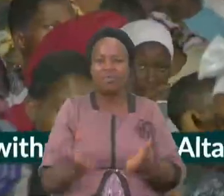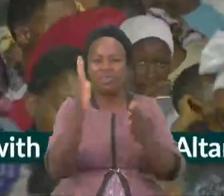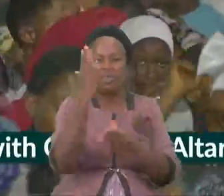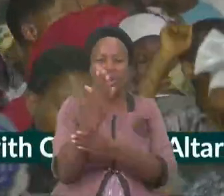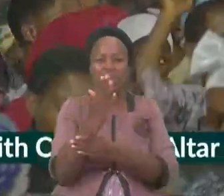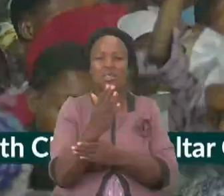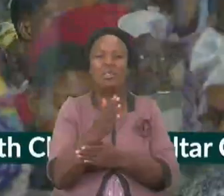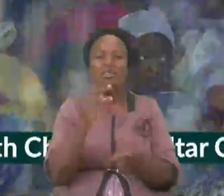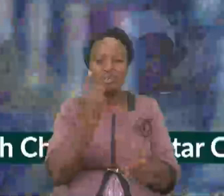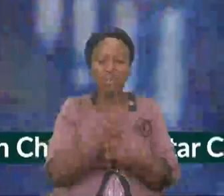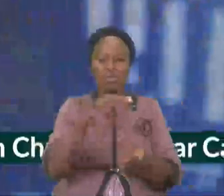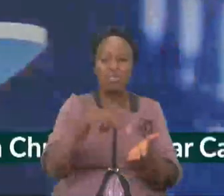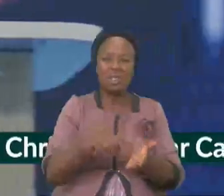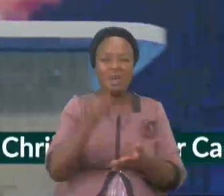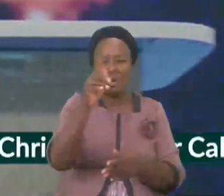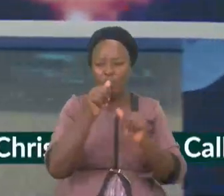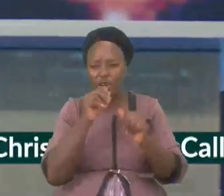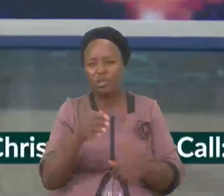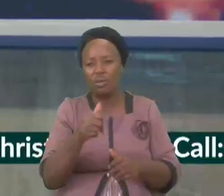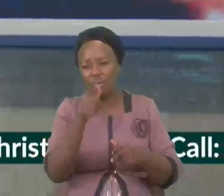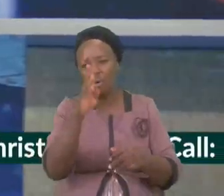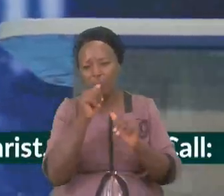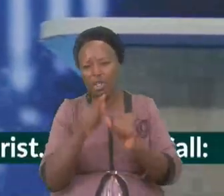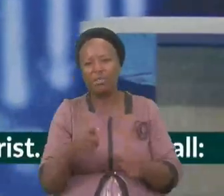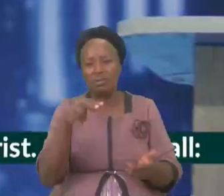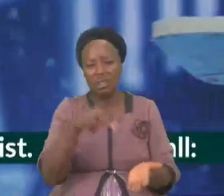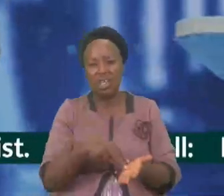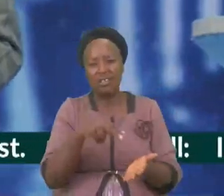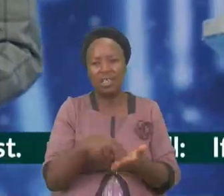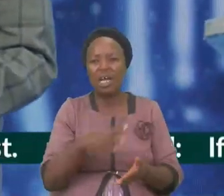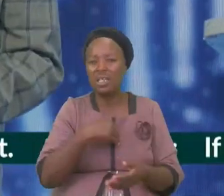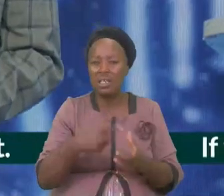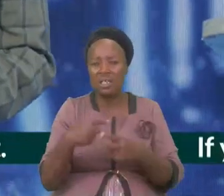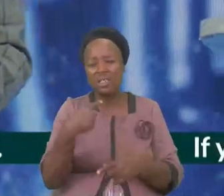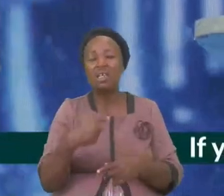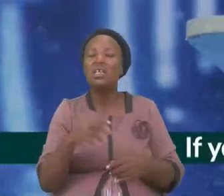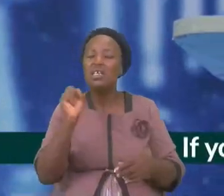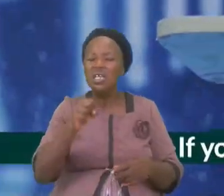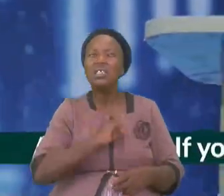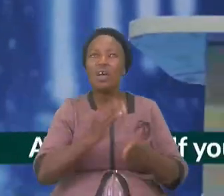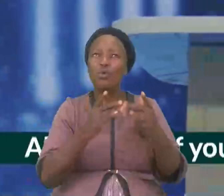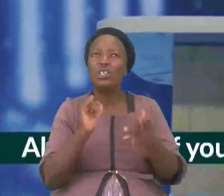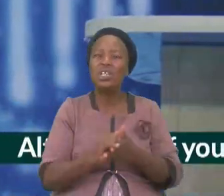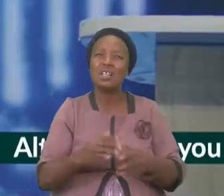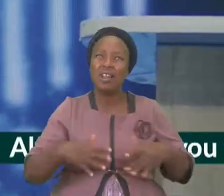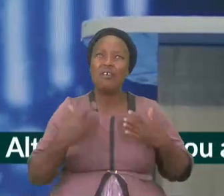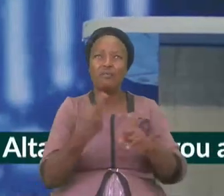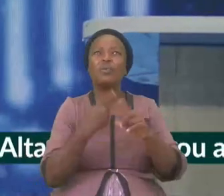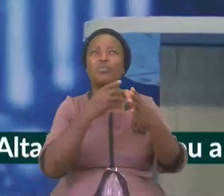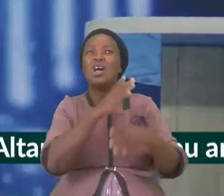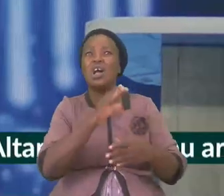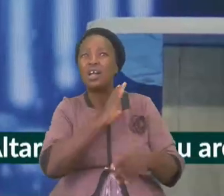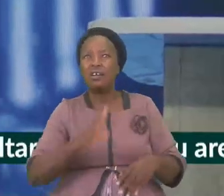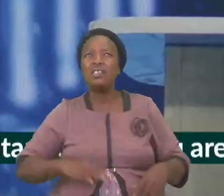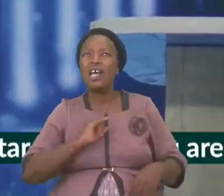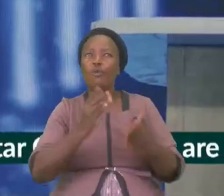Si tu lèves la main, mets-toi debout, debout, debout. Et dis oui. Je veux cette vie de Christ. Je